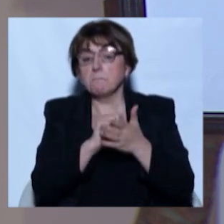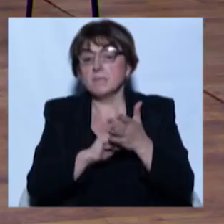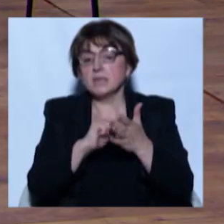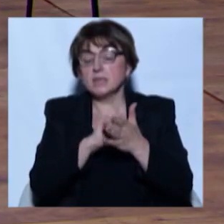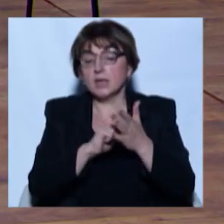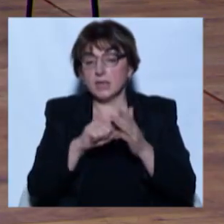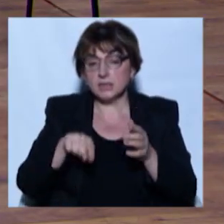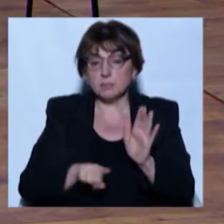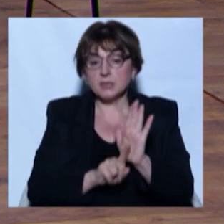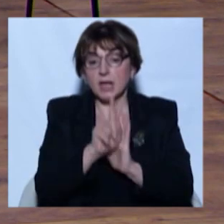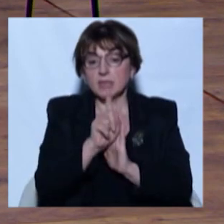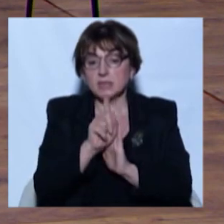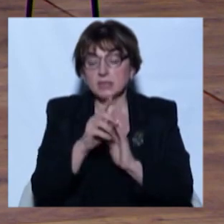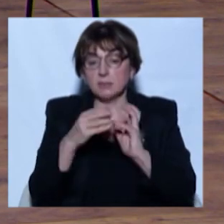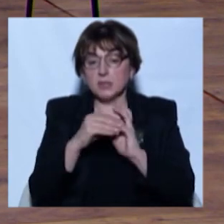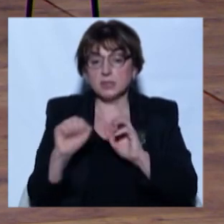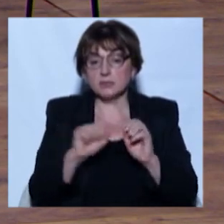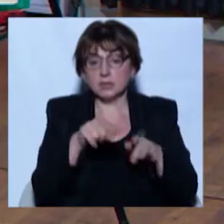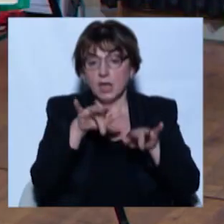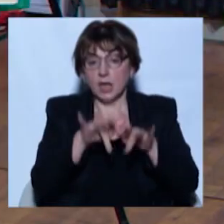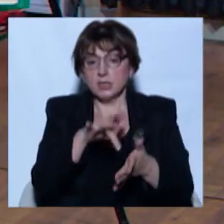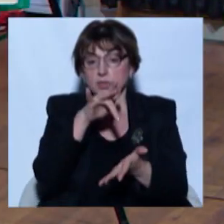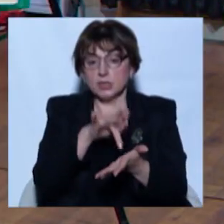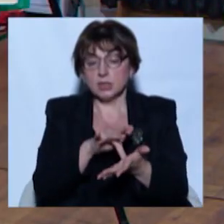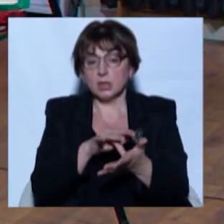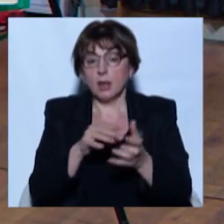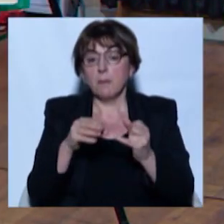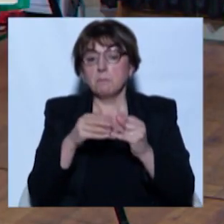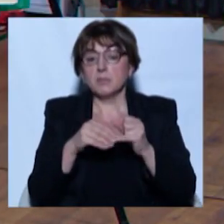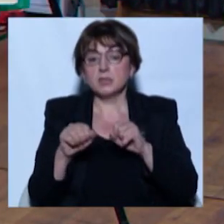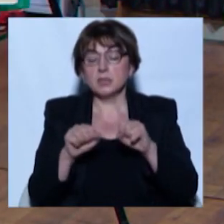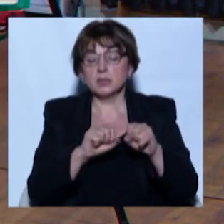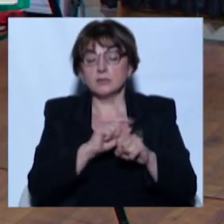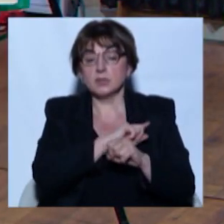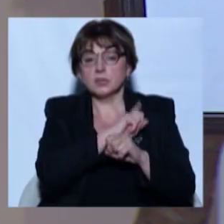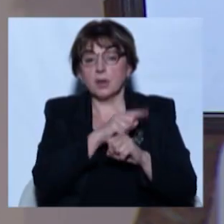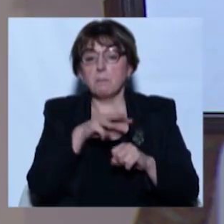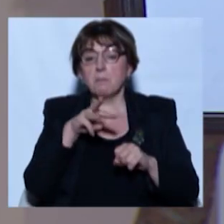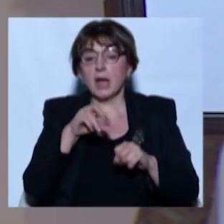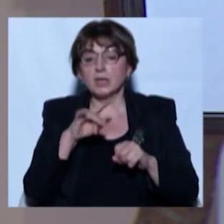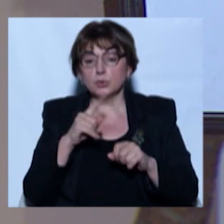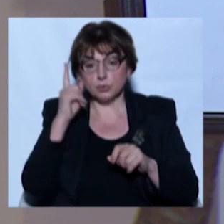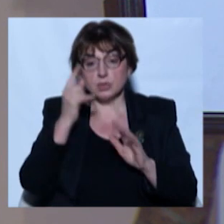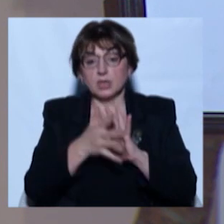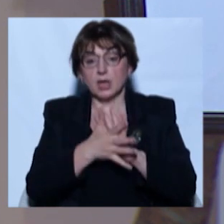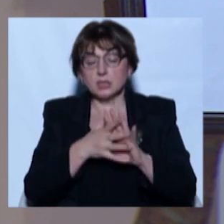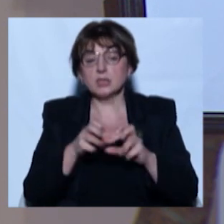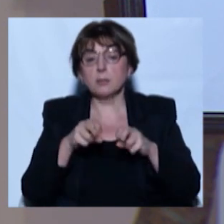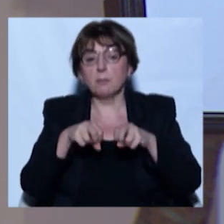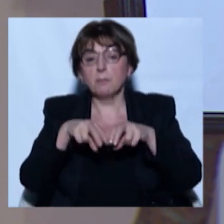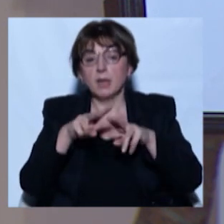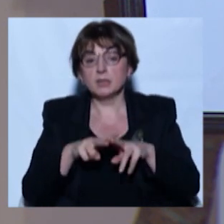საწყისი წერტილი, ანუ ეპიცენტრი. მიწისძვრის სიძლიერის, ანუ მაგნიტურის დასადგენად